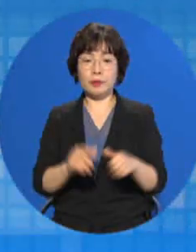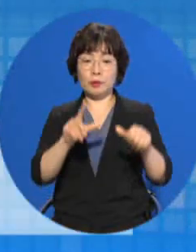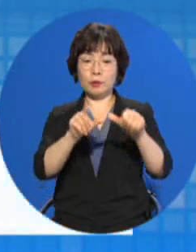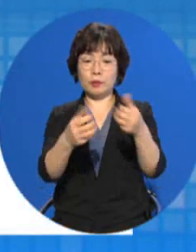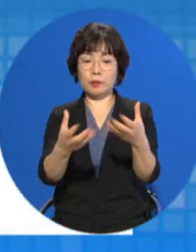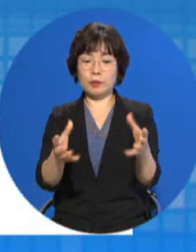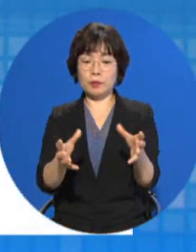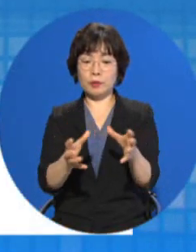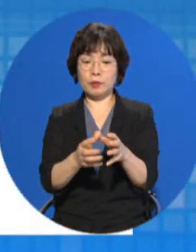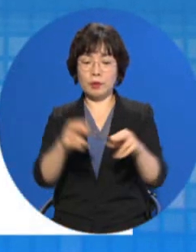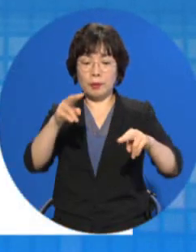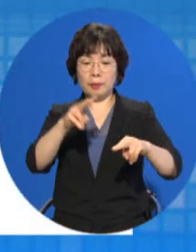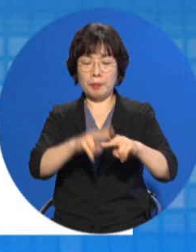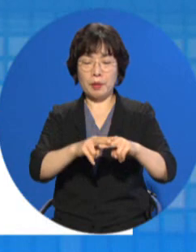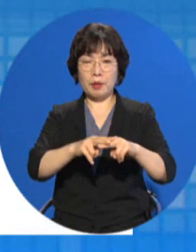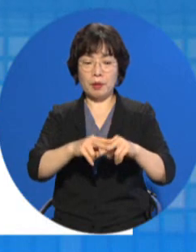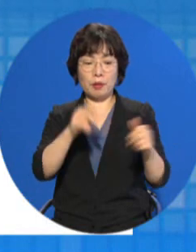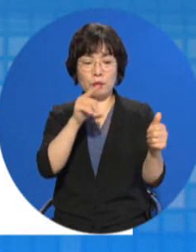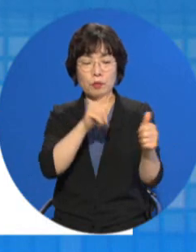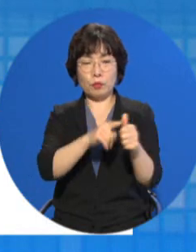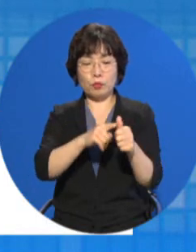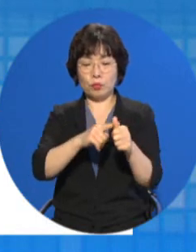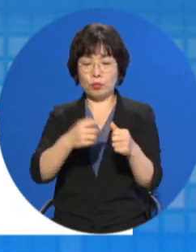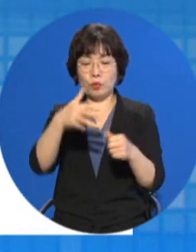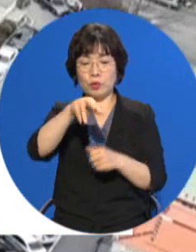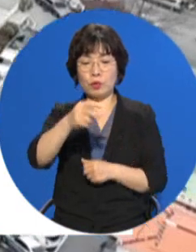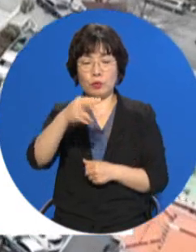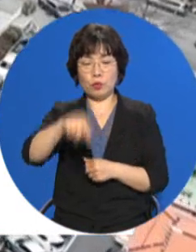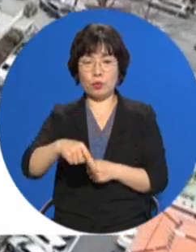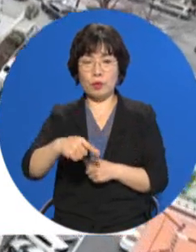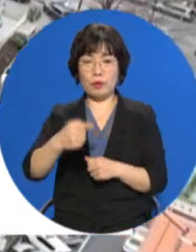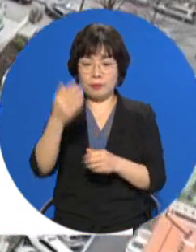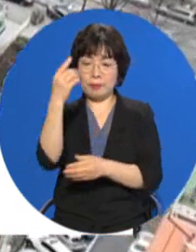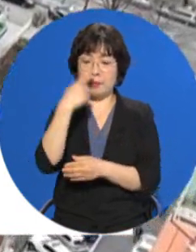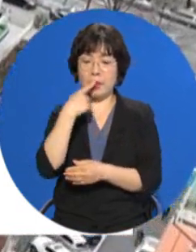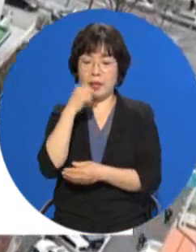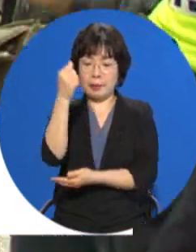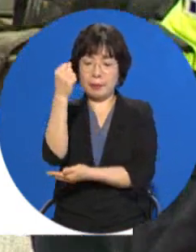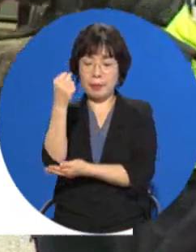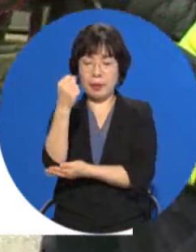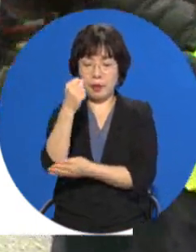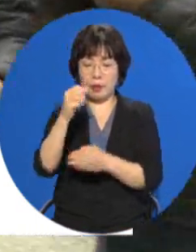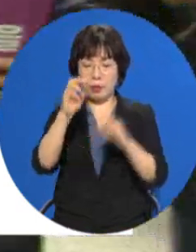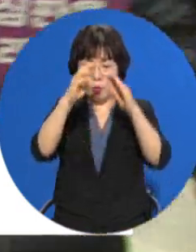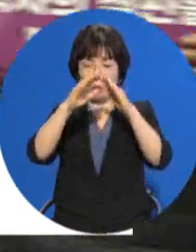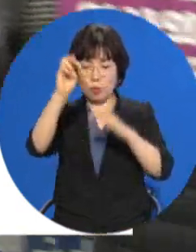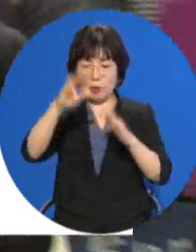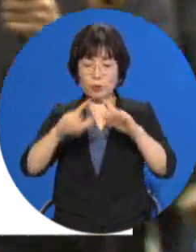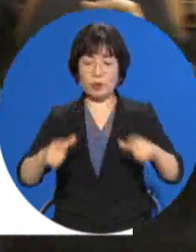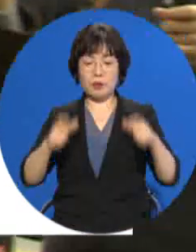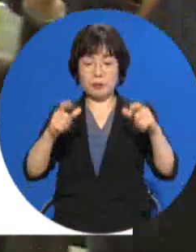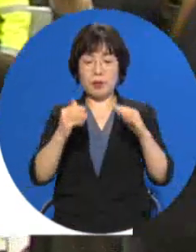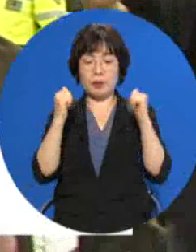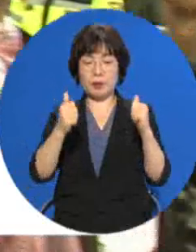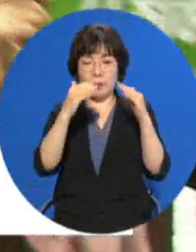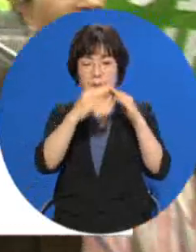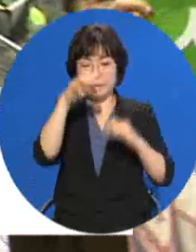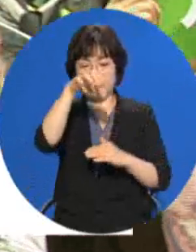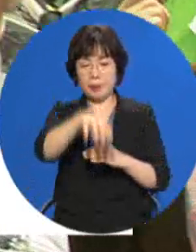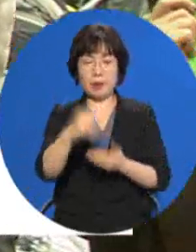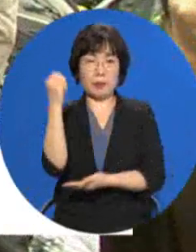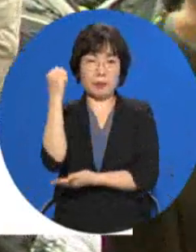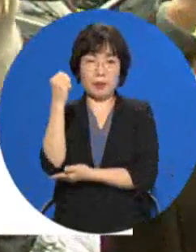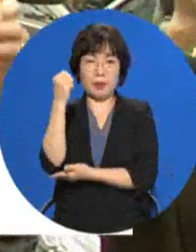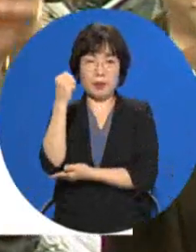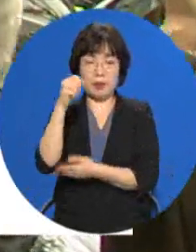단체가 광화문 전두환 동상을 광주 법원 앞에 설치하는 등 다음 주 재판을 받으러 오는 전두환의 엄벌과 구속을